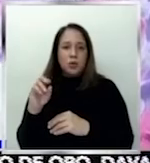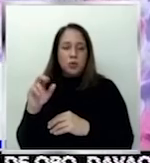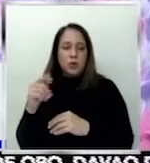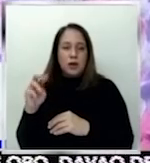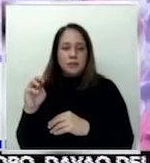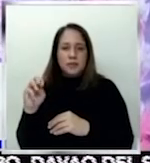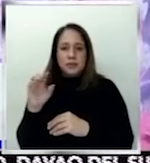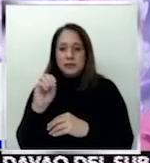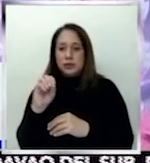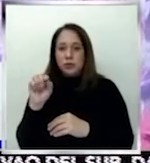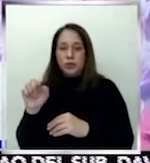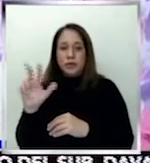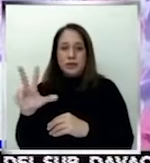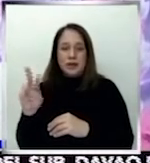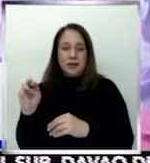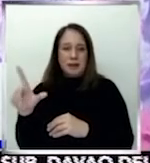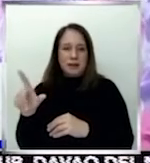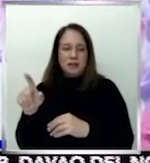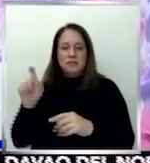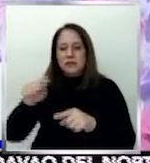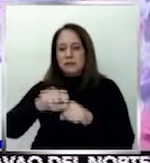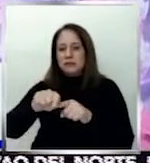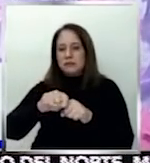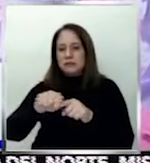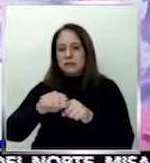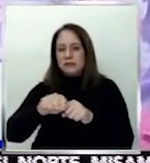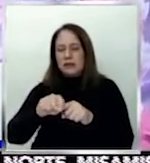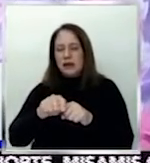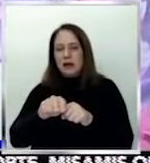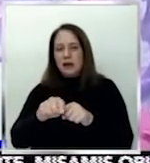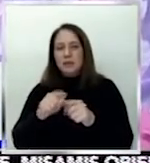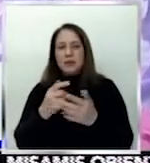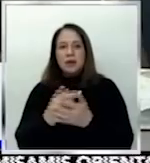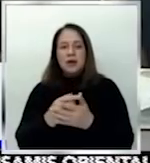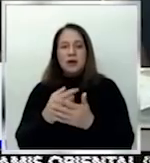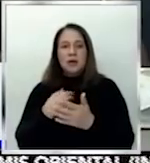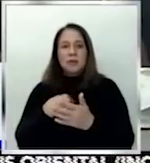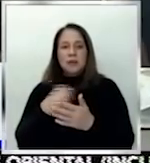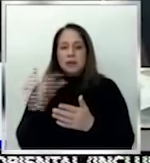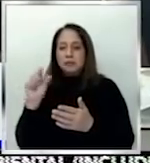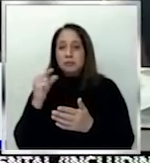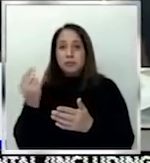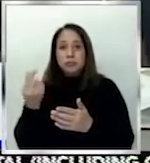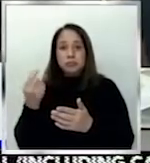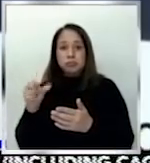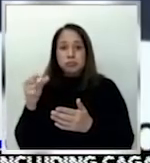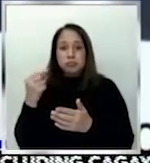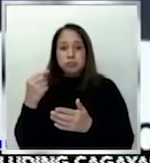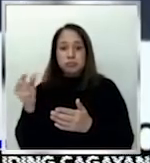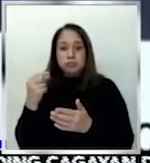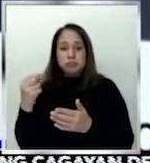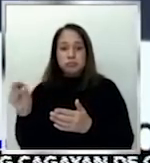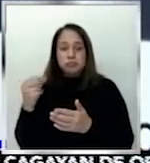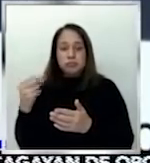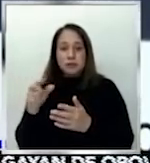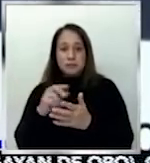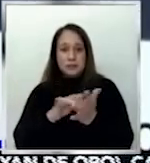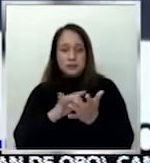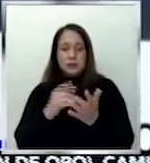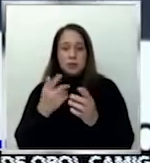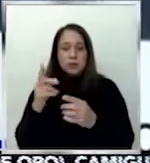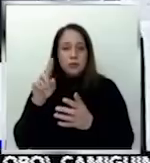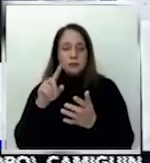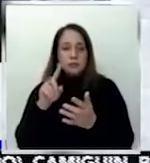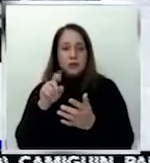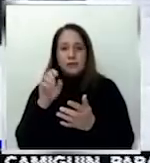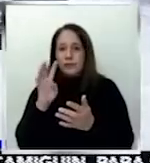kailangan na matraining paano mag-dilute para hindi ma-confuse. Nasa 140,000 na raw ang nagparehistro sa Metro